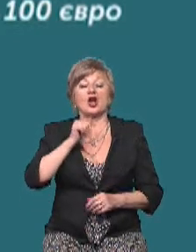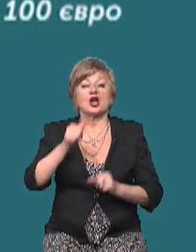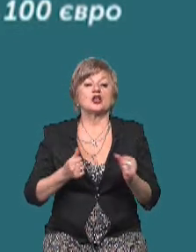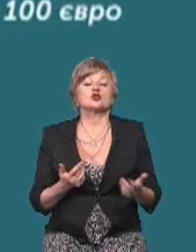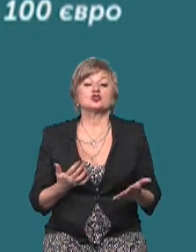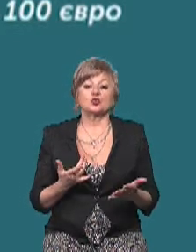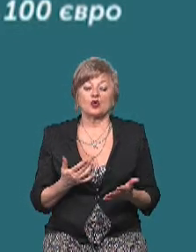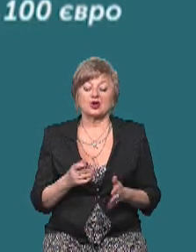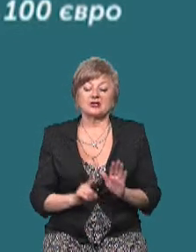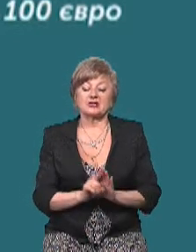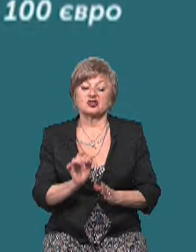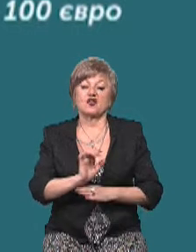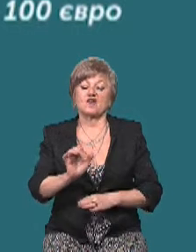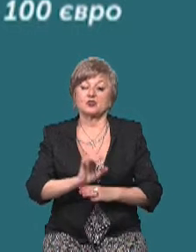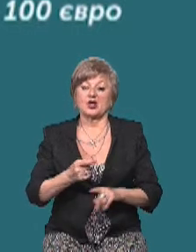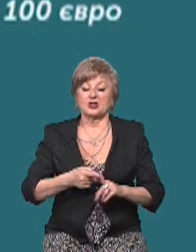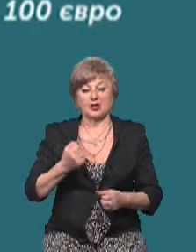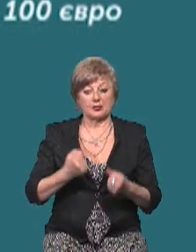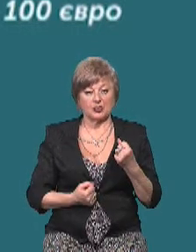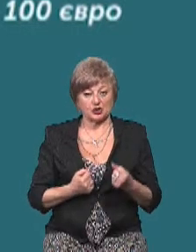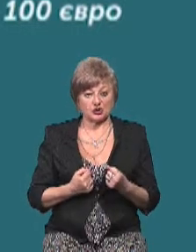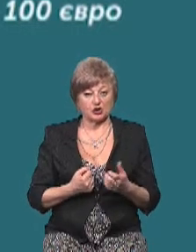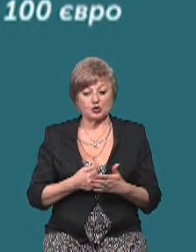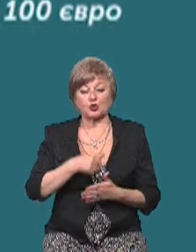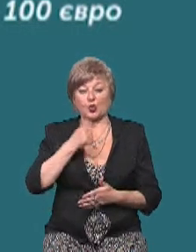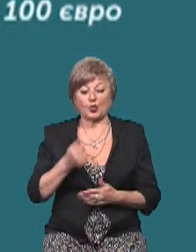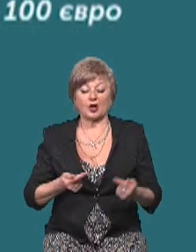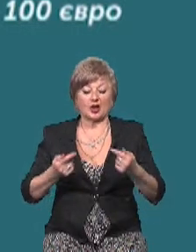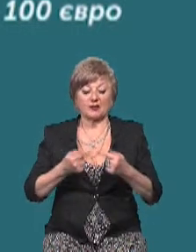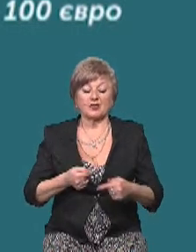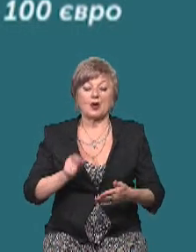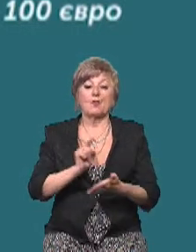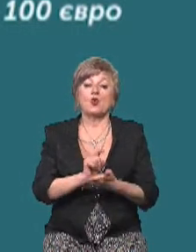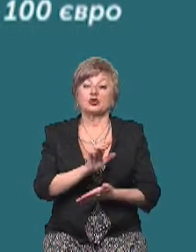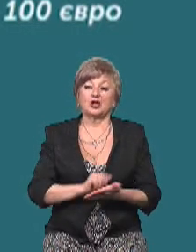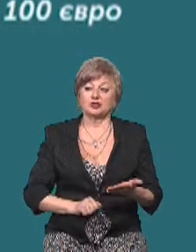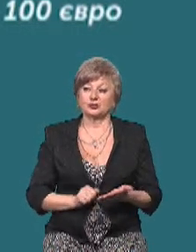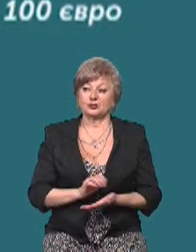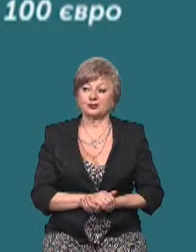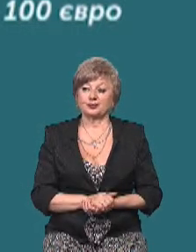за роком виробництва відповідного транспортного засобу, до року визначення ставки податку.